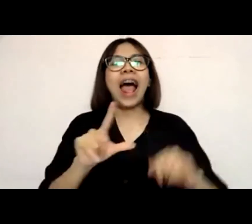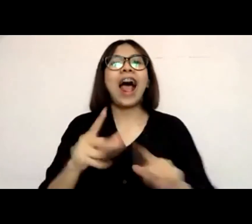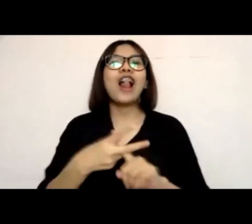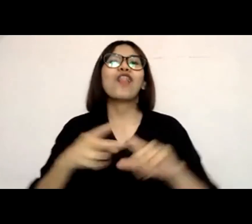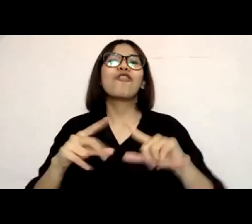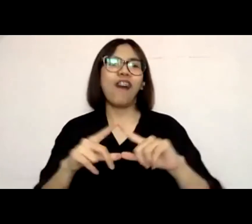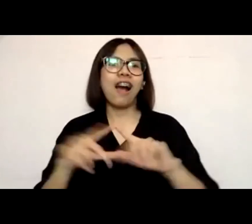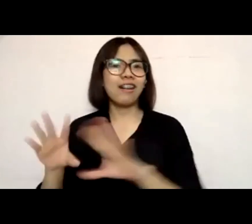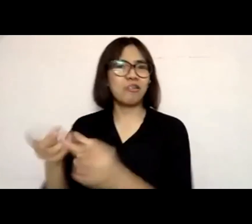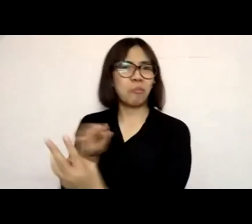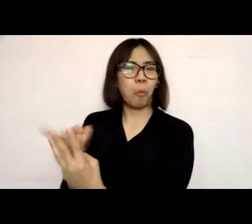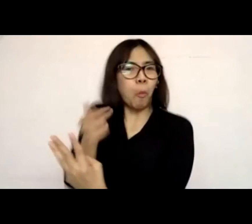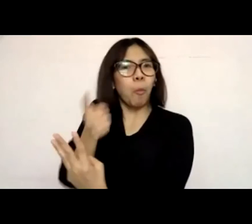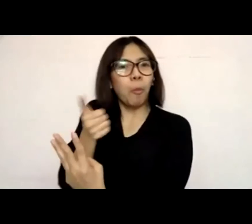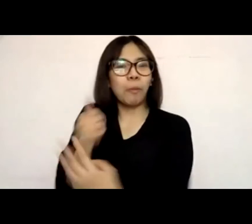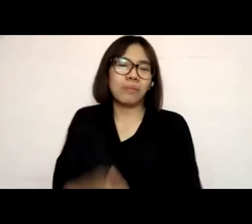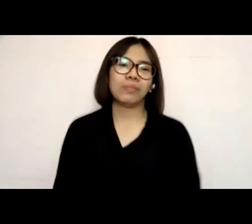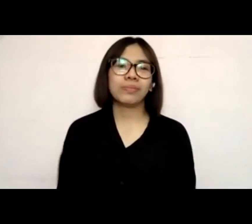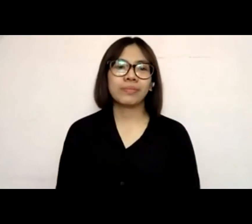Gitu Mas Bayu.